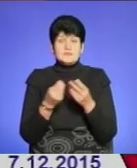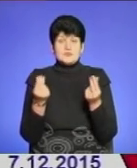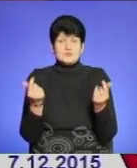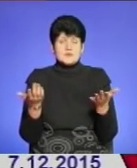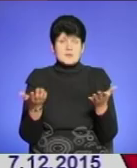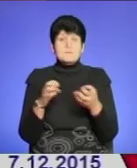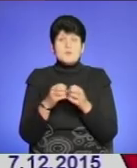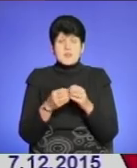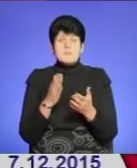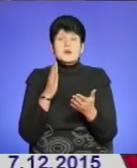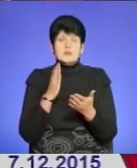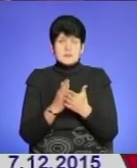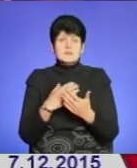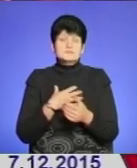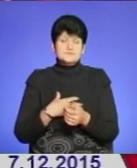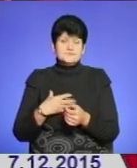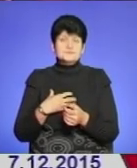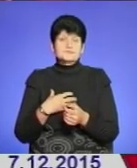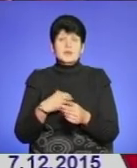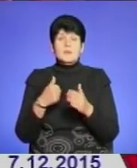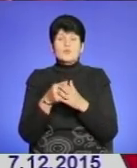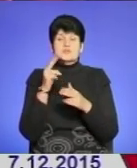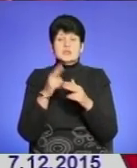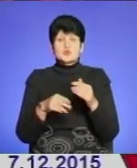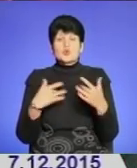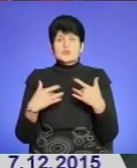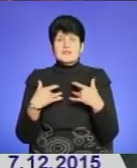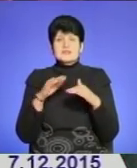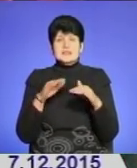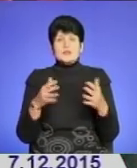проблема є, проблема актуальна. По завершенню концерту усі діти одержали подарунки.